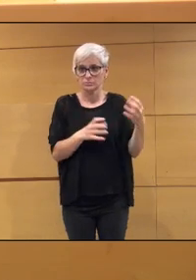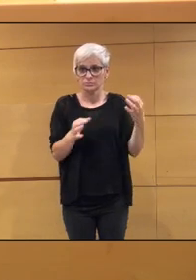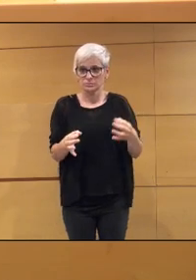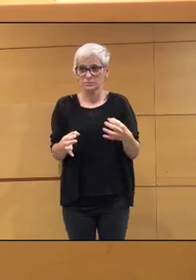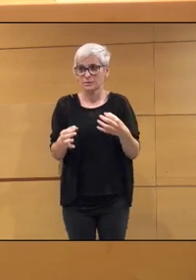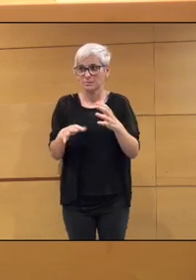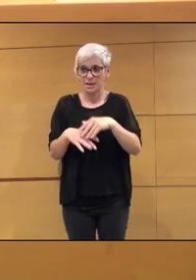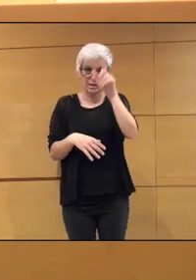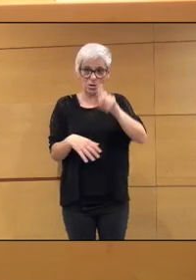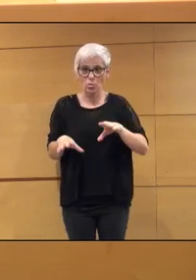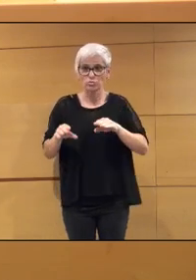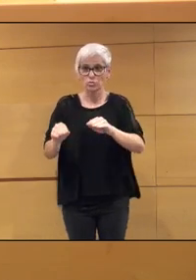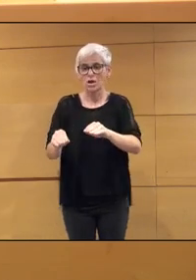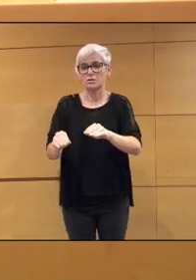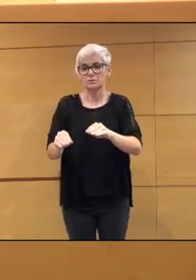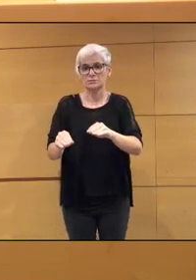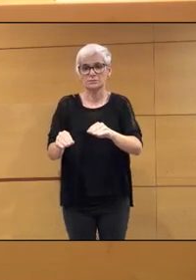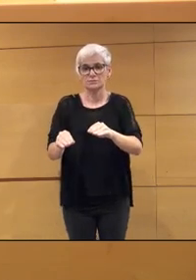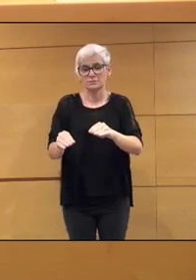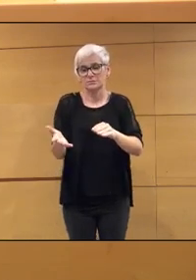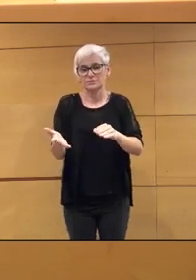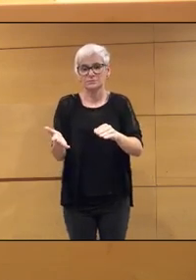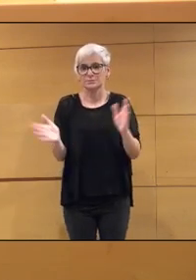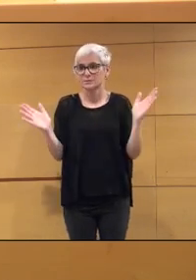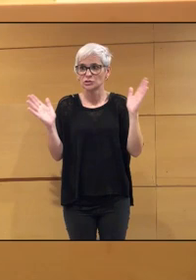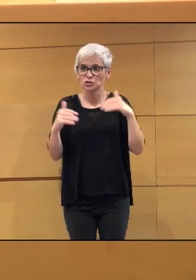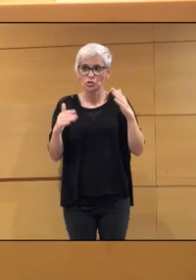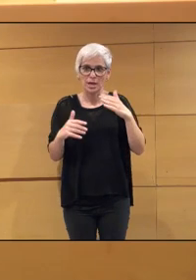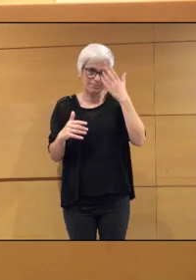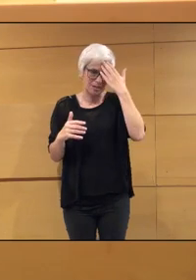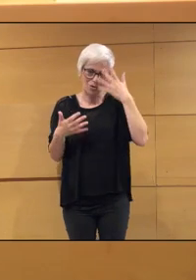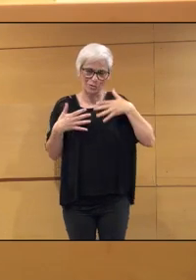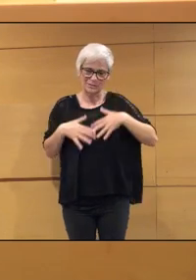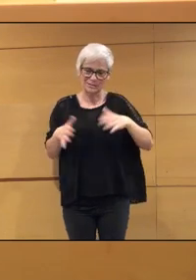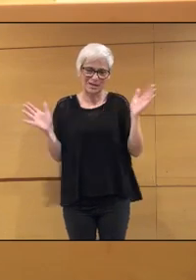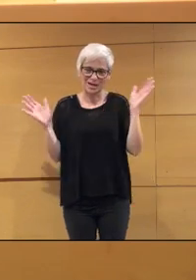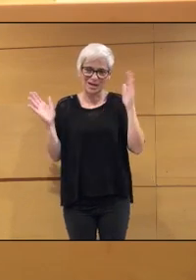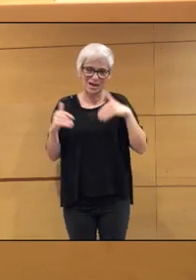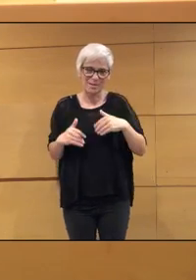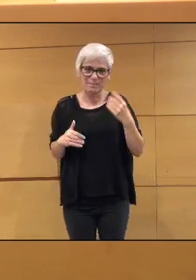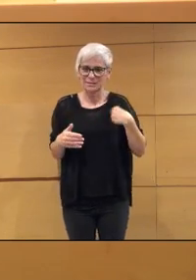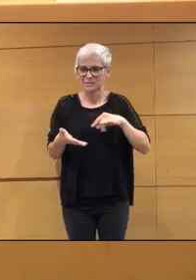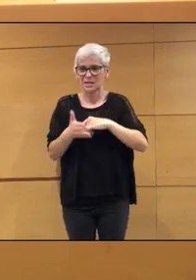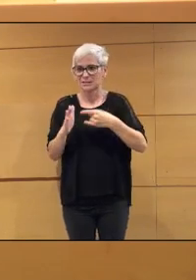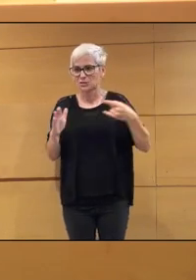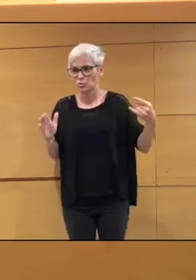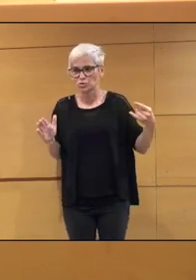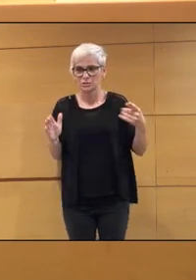per l'usuari. No tenim consciència de que la tecnologia